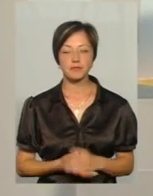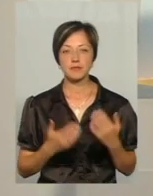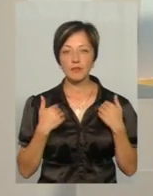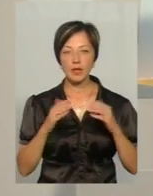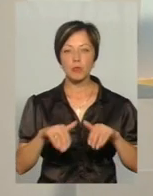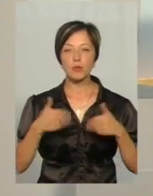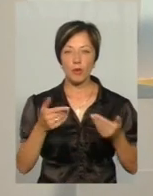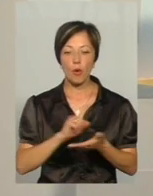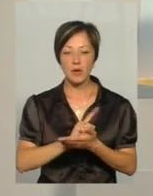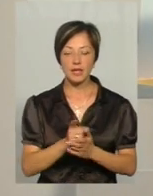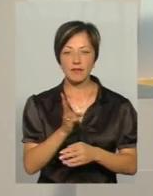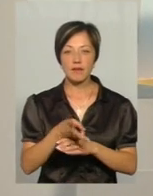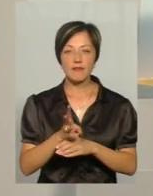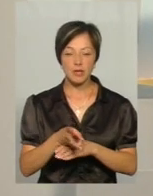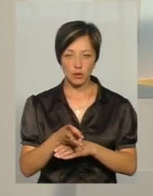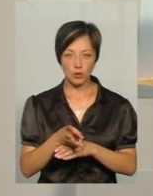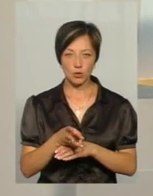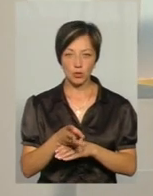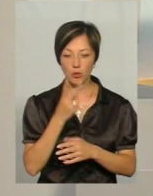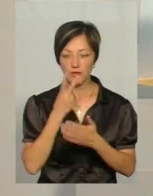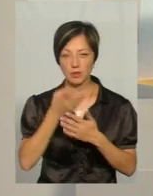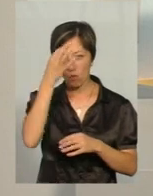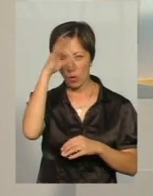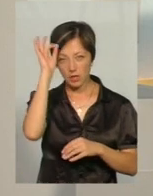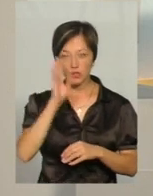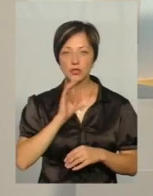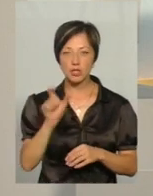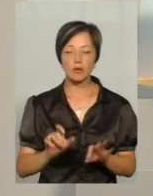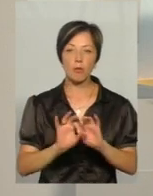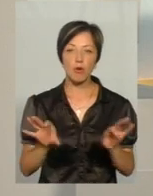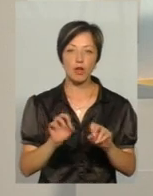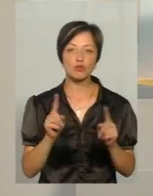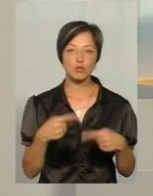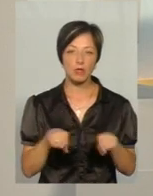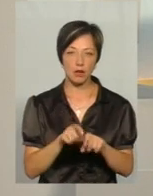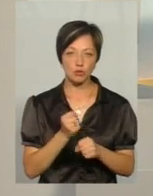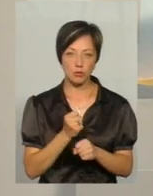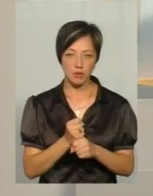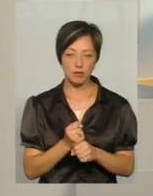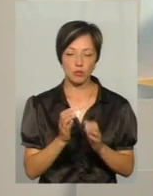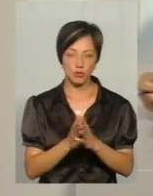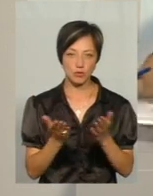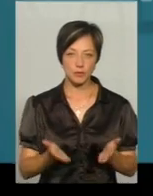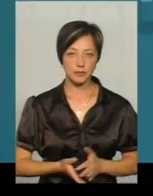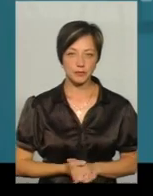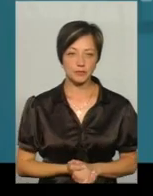подивитися оперативне відео поліції, на якому жінка пояснює, чому вона так зробила. Прошу.